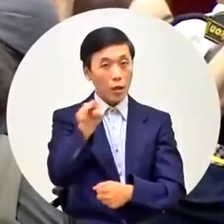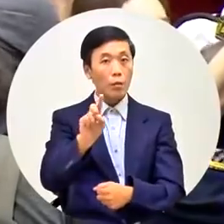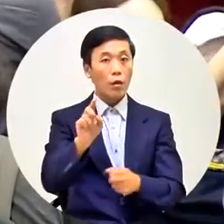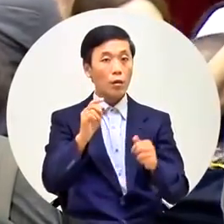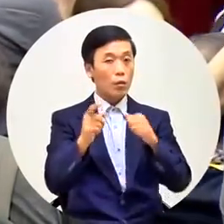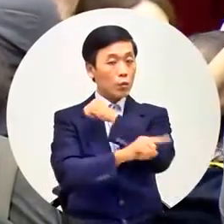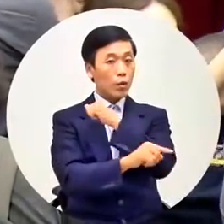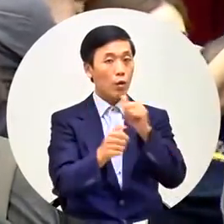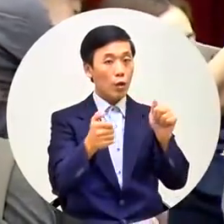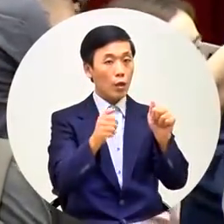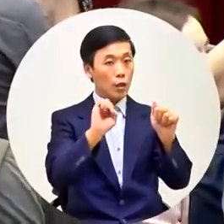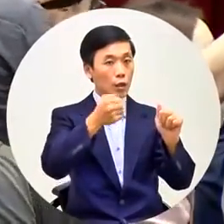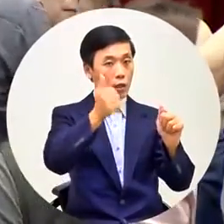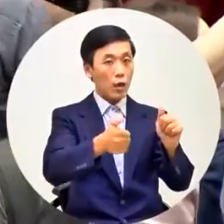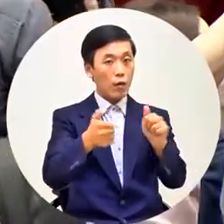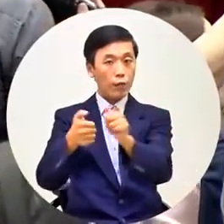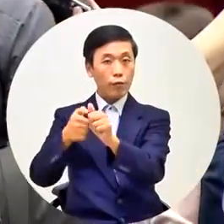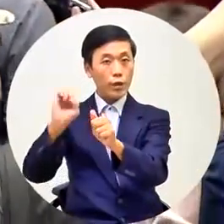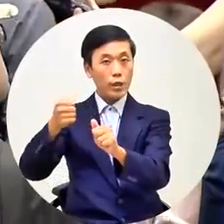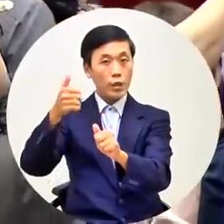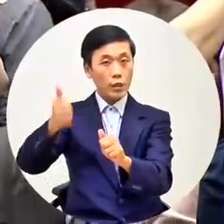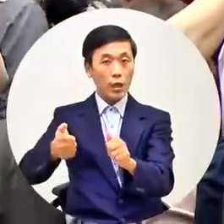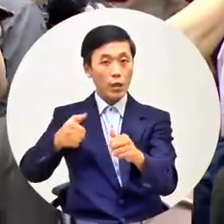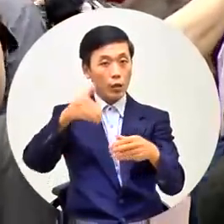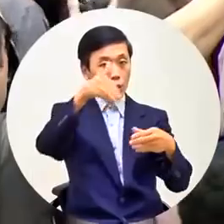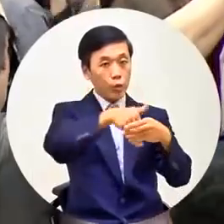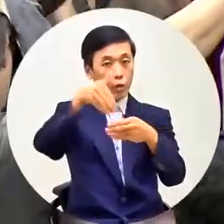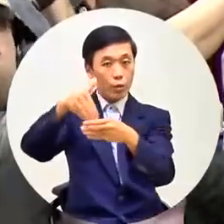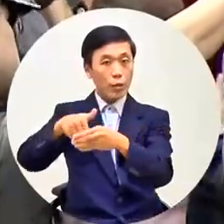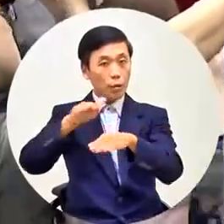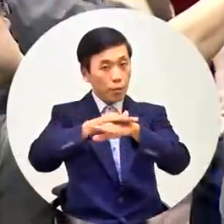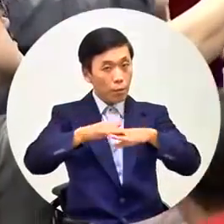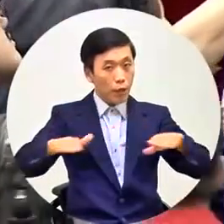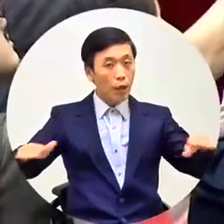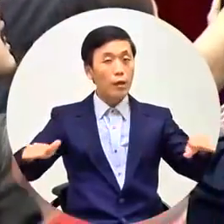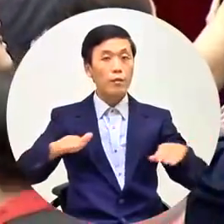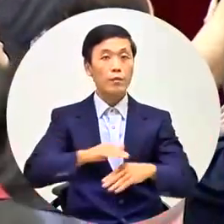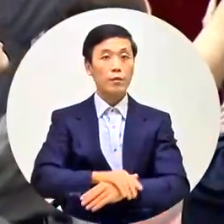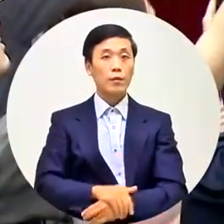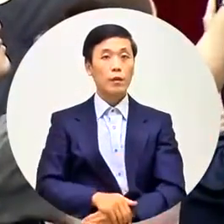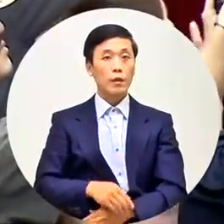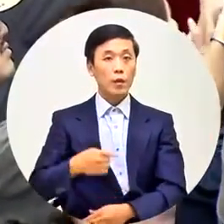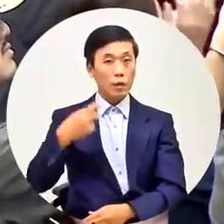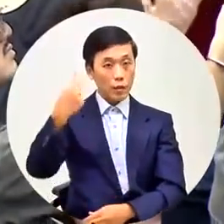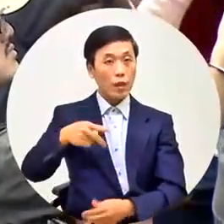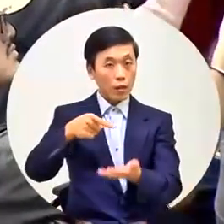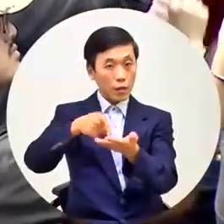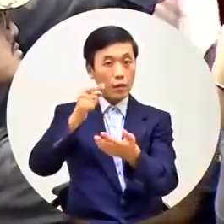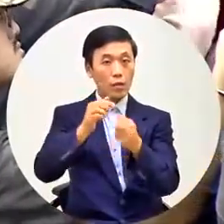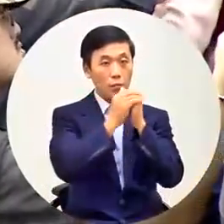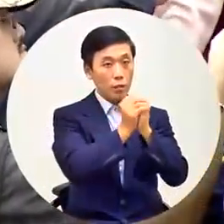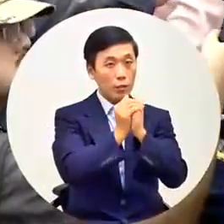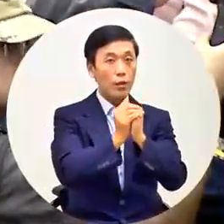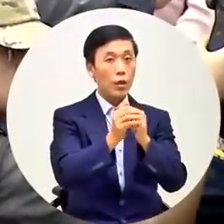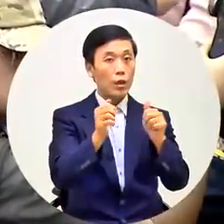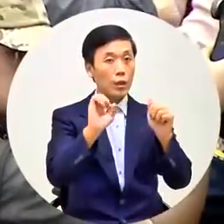中非常的和平，也非常的平静。我们再次恭喜许议长及陆副议长，